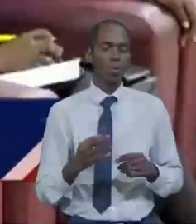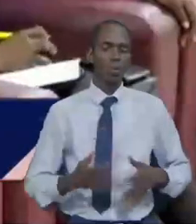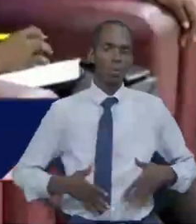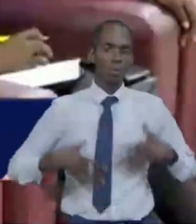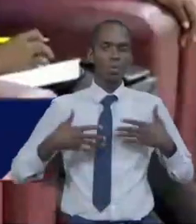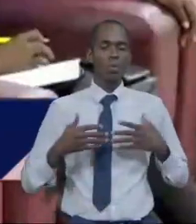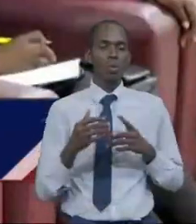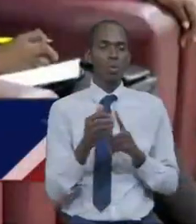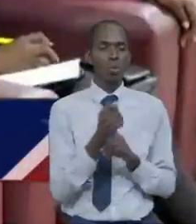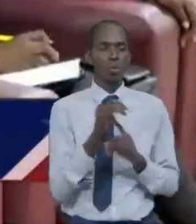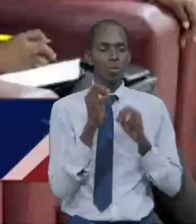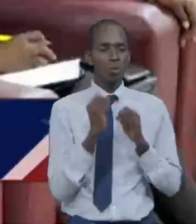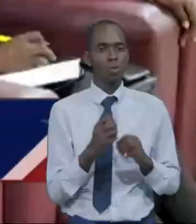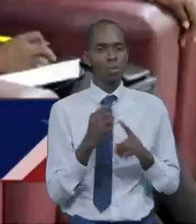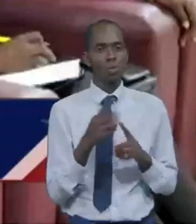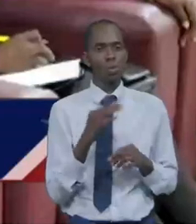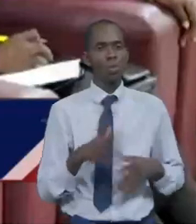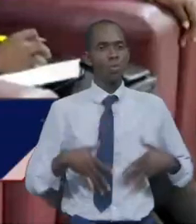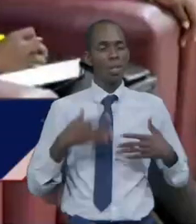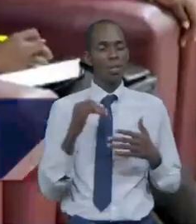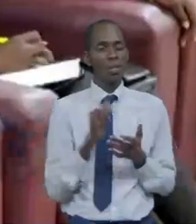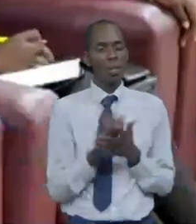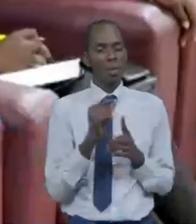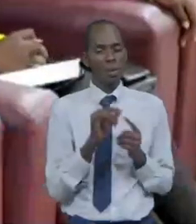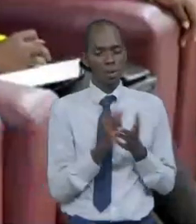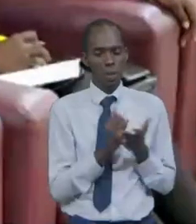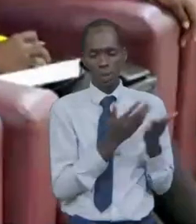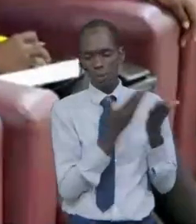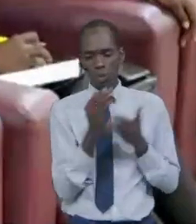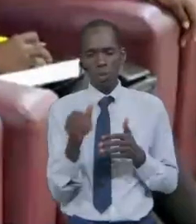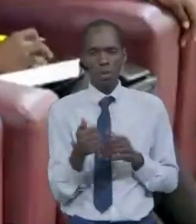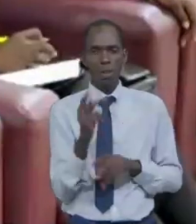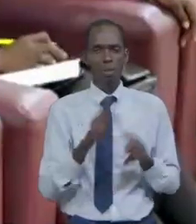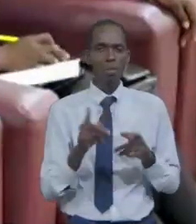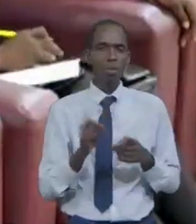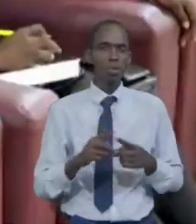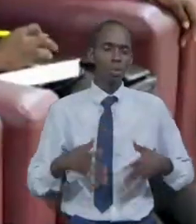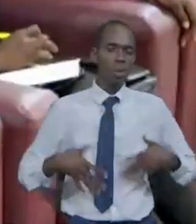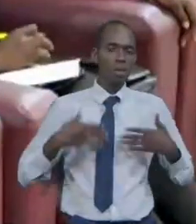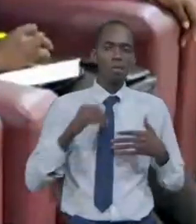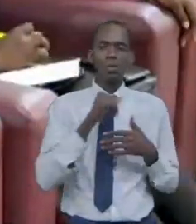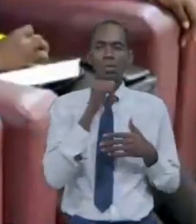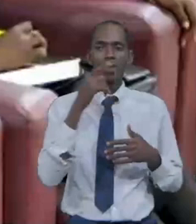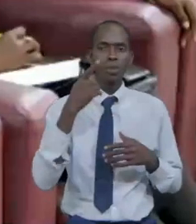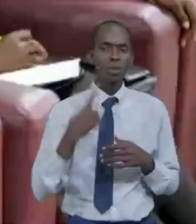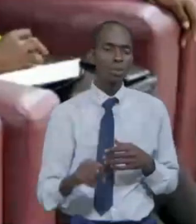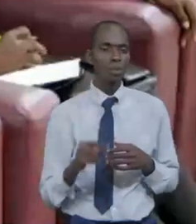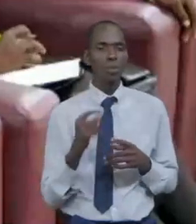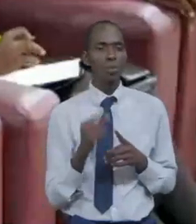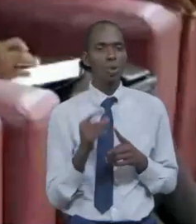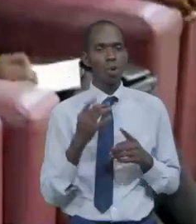portant la parole de vie, la parole qui apporte, qui amène les autres à la vie, pas la parole de la